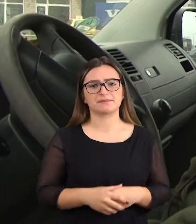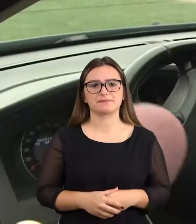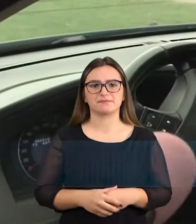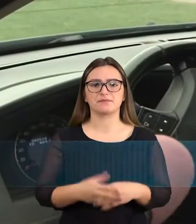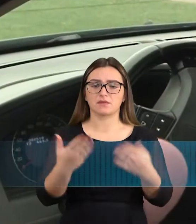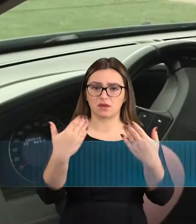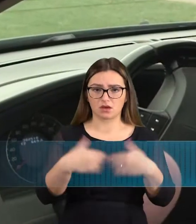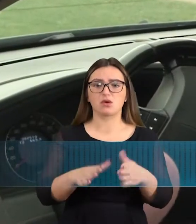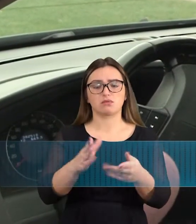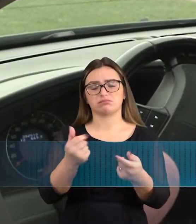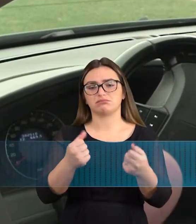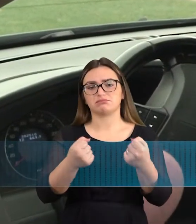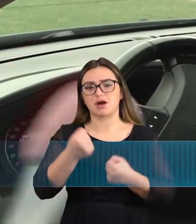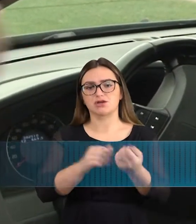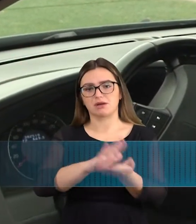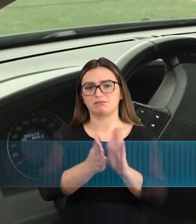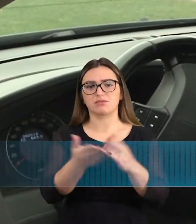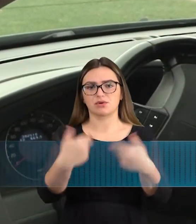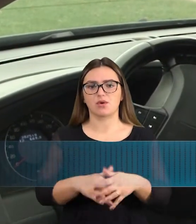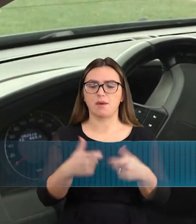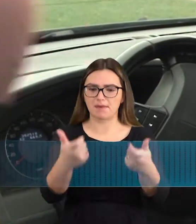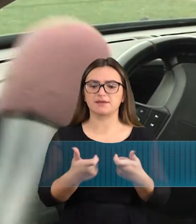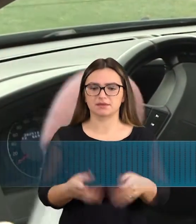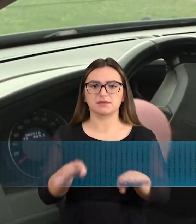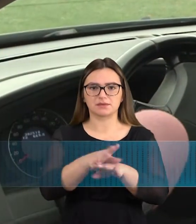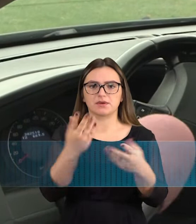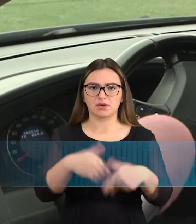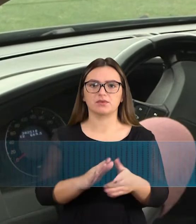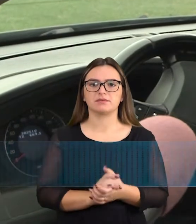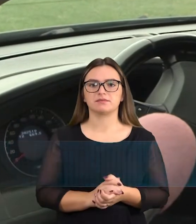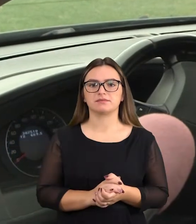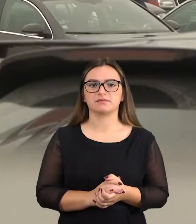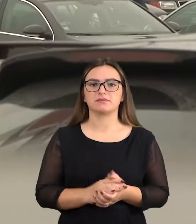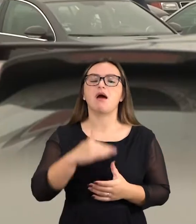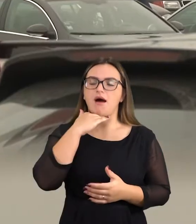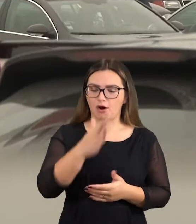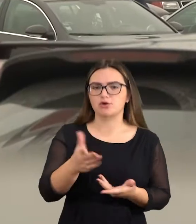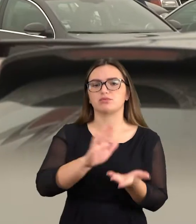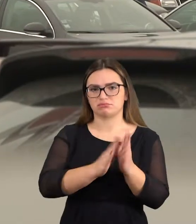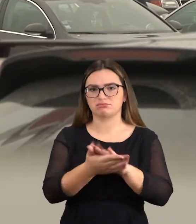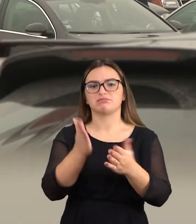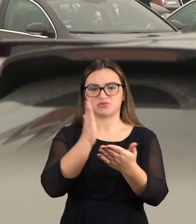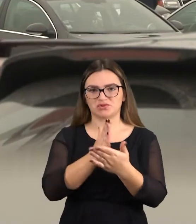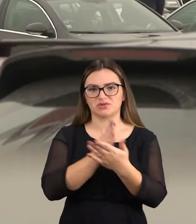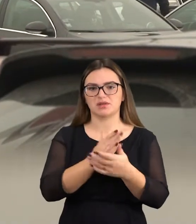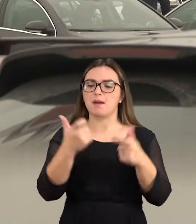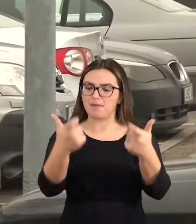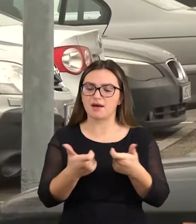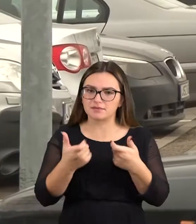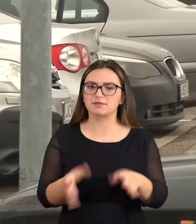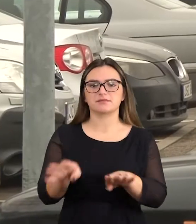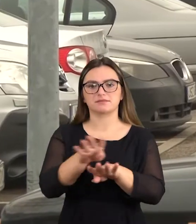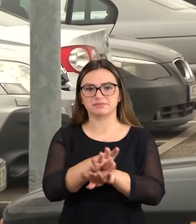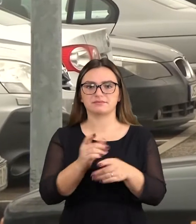save. Tai jau parkštas. Ar padangas jau pasikeitėt? Man visi sezoninės padangos. Aišku, kad ruošiam,